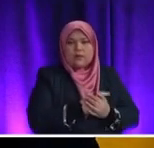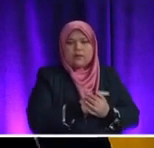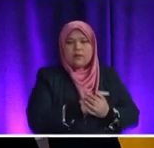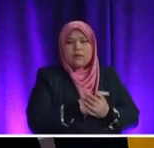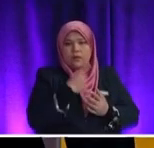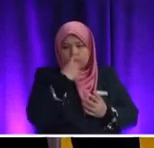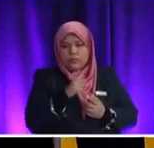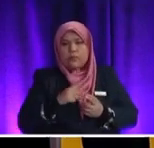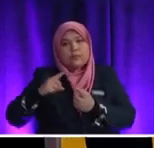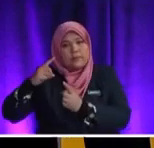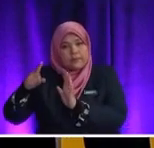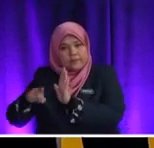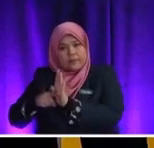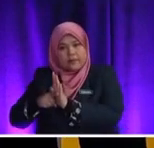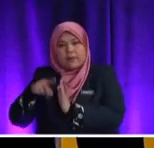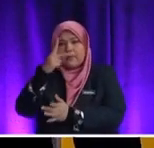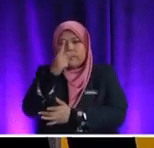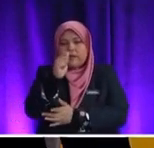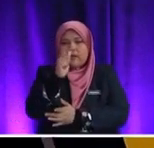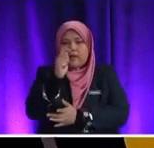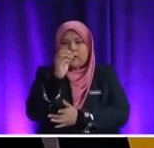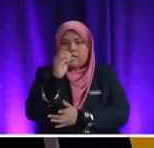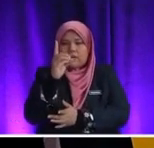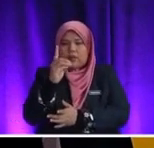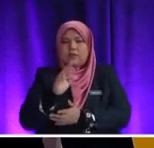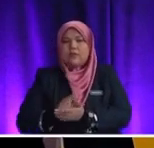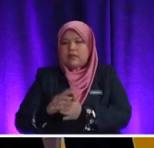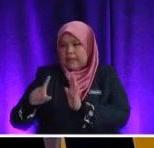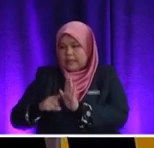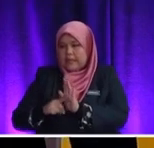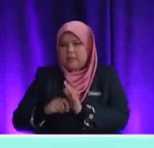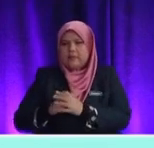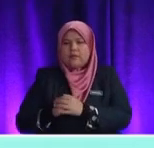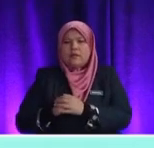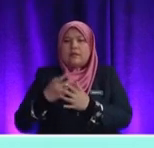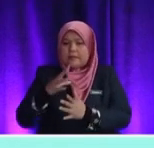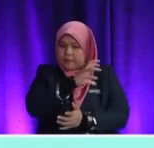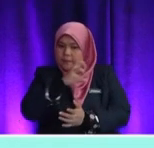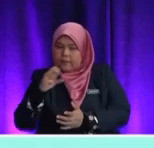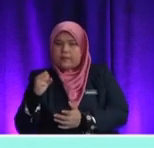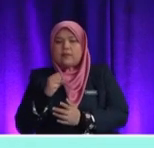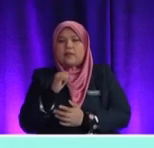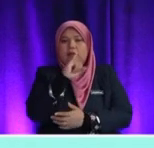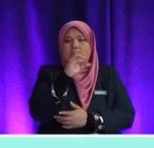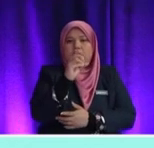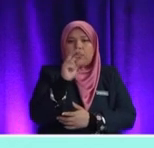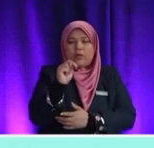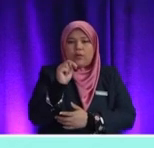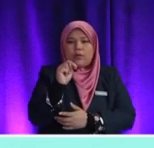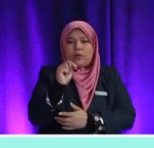tengok pada Terminal negatif luck Gatot Kaca adalah Terminal negatif sudah akan menari Ayo napa Ayo